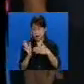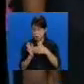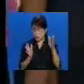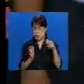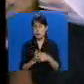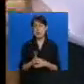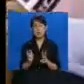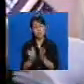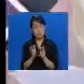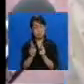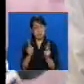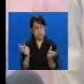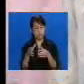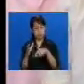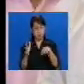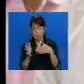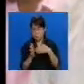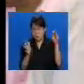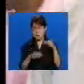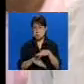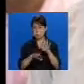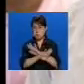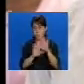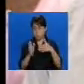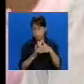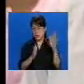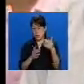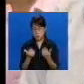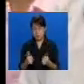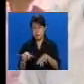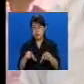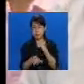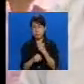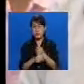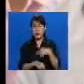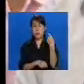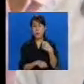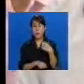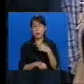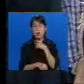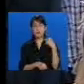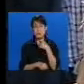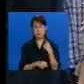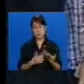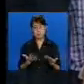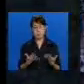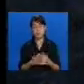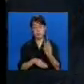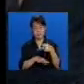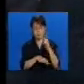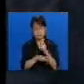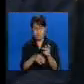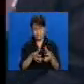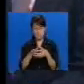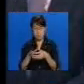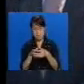ขและคณะกรรมการกบขทั้งหมดออกจากตำแหน่งหลังบริหารงานจนขาดทุนกำไรในปีที่แล้วประธานองค์กรเครือข่ายกบข